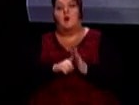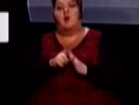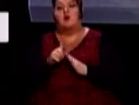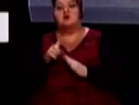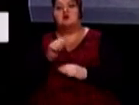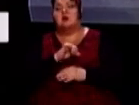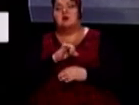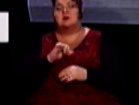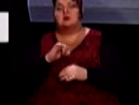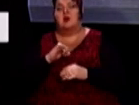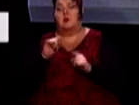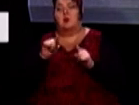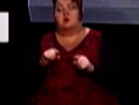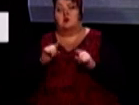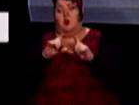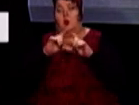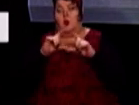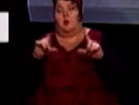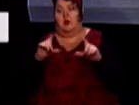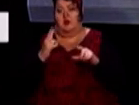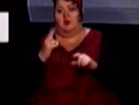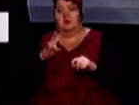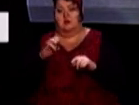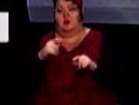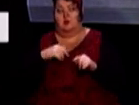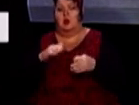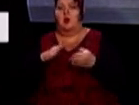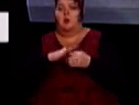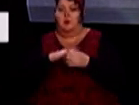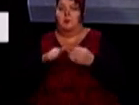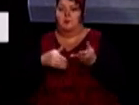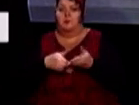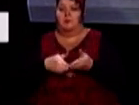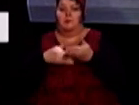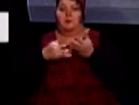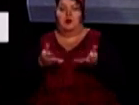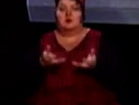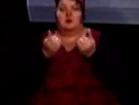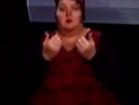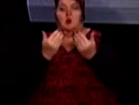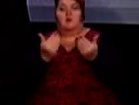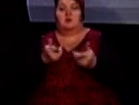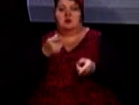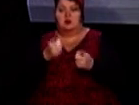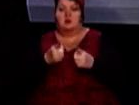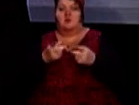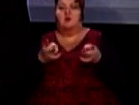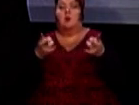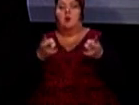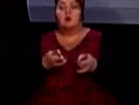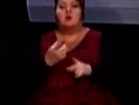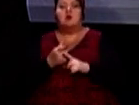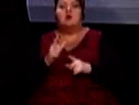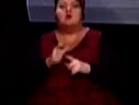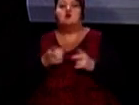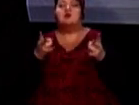саме із цього об'єкту. Я абсолютно підтримую вас, що дійсно він потрібен і дуже